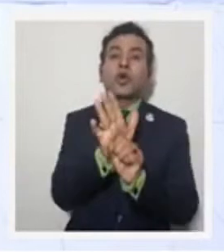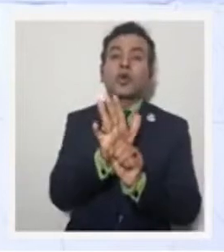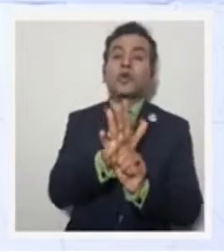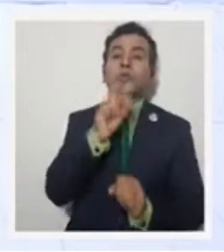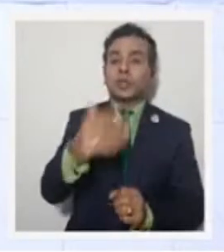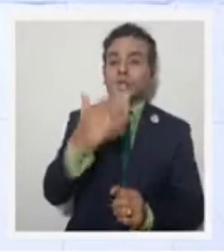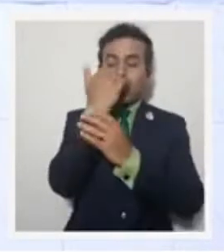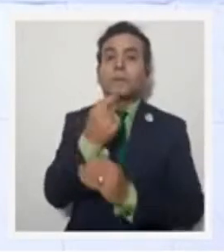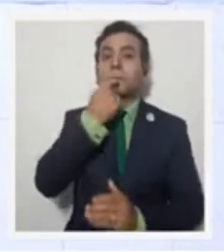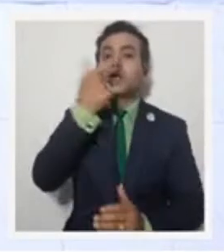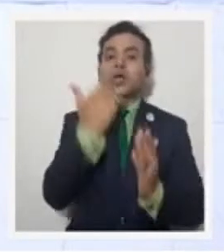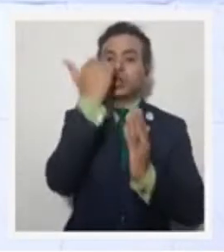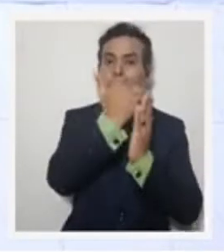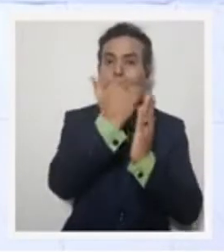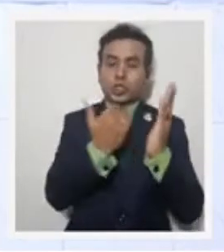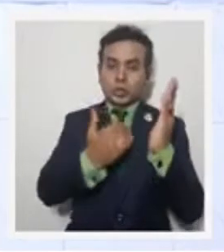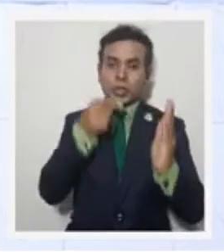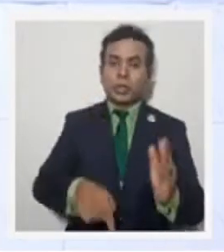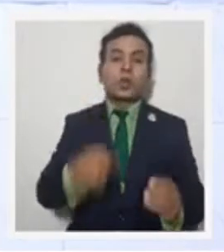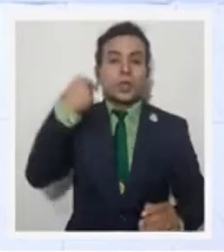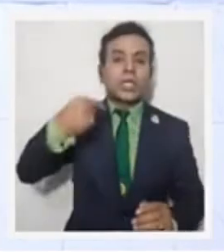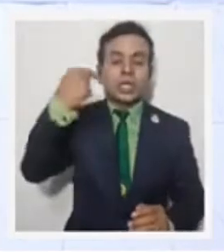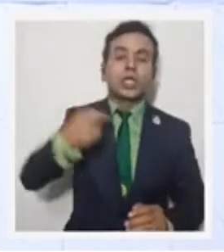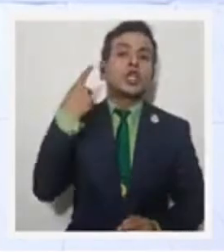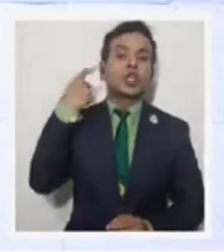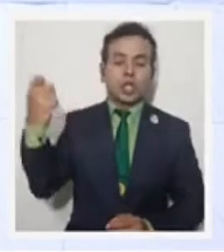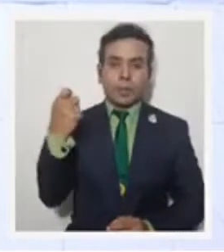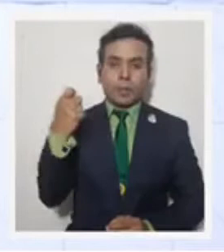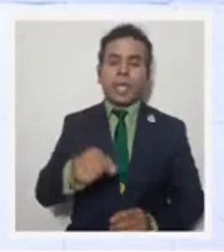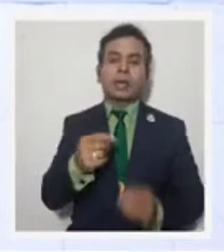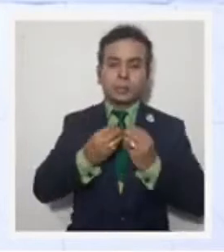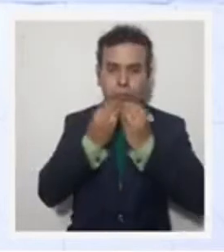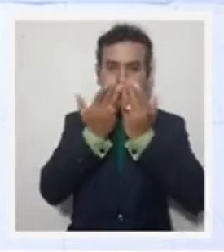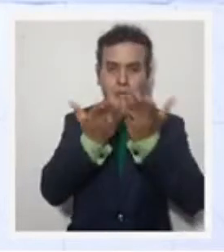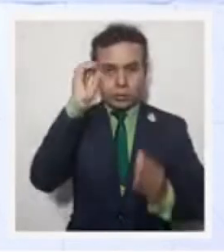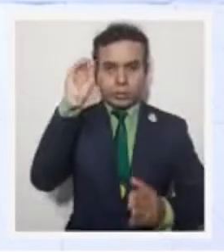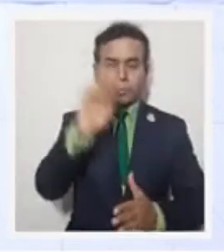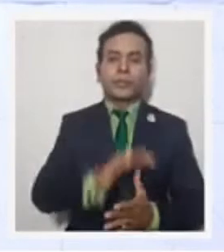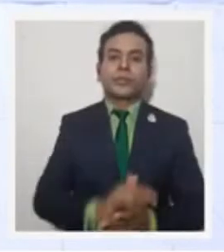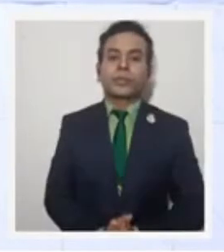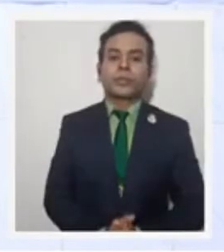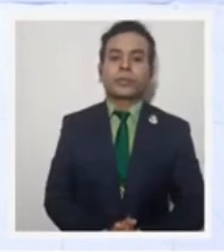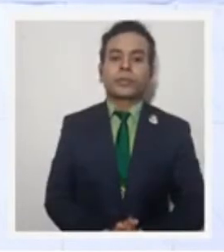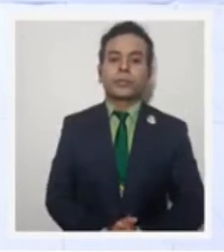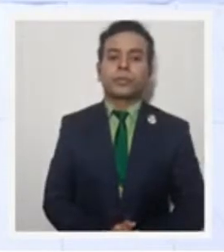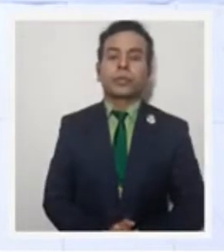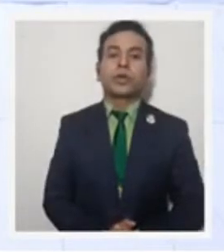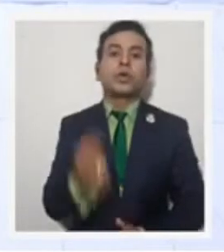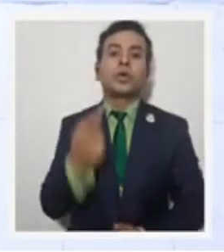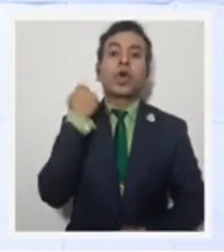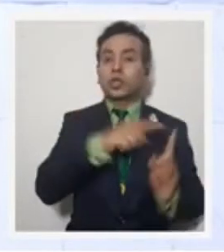1441 আমরা আজকে আপনাদের সামনে তুলে ধরব বাংলাদেশের করোনা বিষয়ক যা